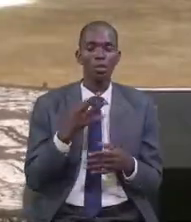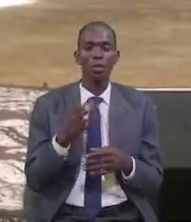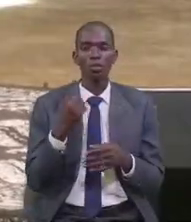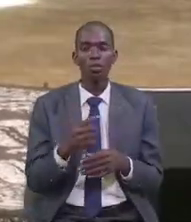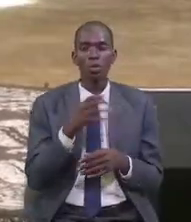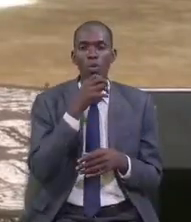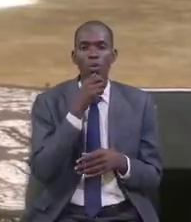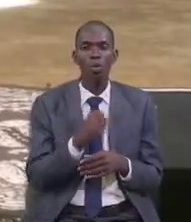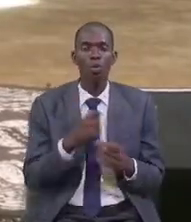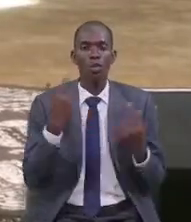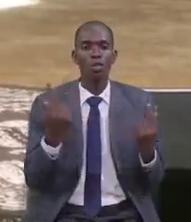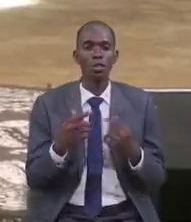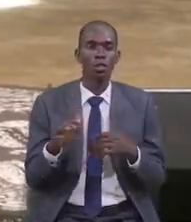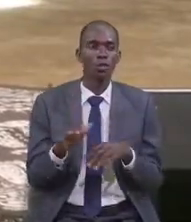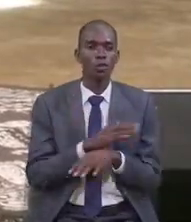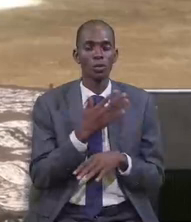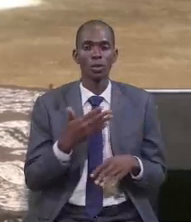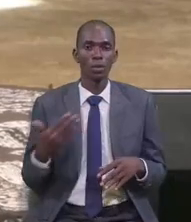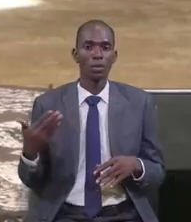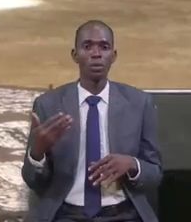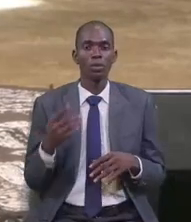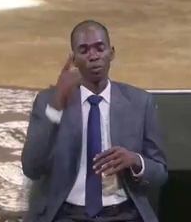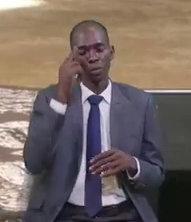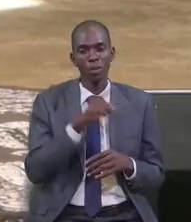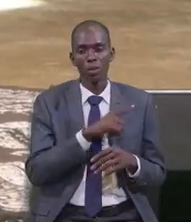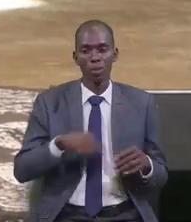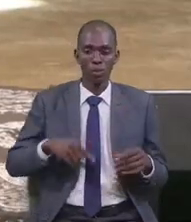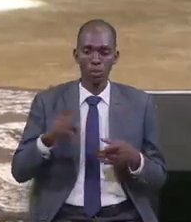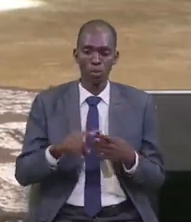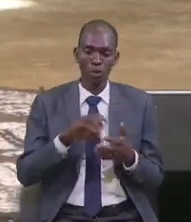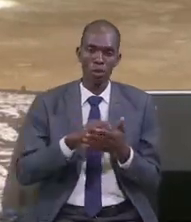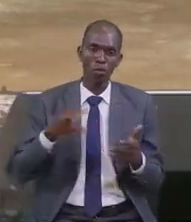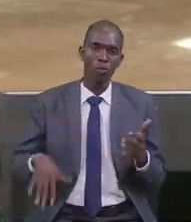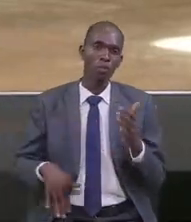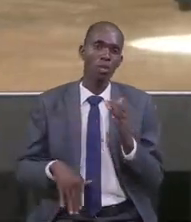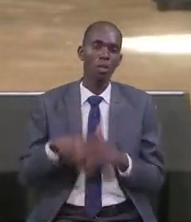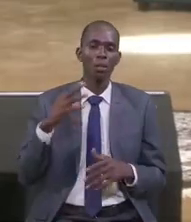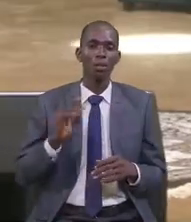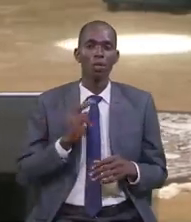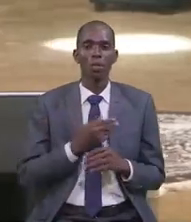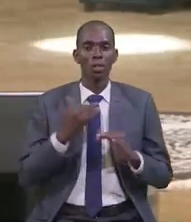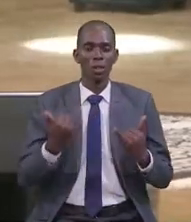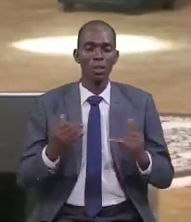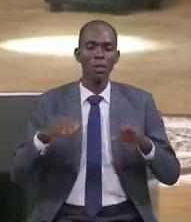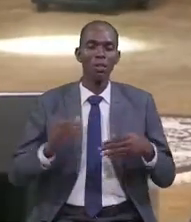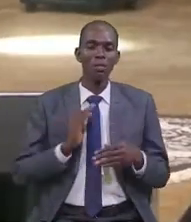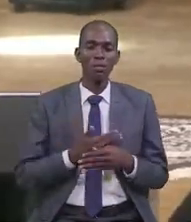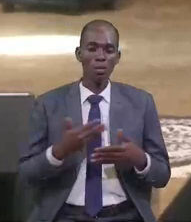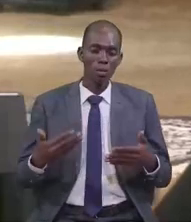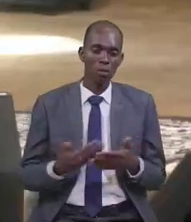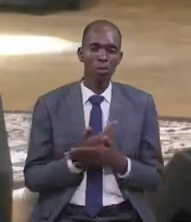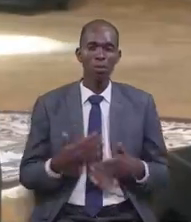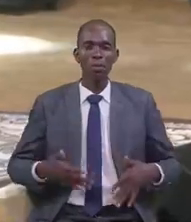l'ancienne habitude de péché, que le Seigneur efface cela de nous pour nous donner une nouvelle vie, une